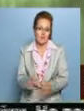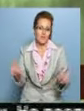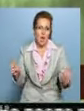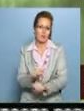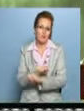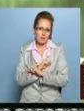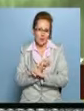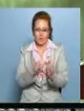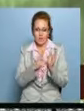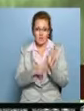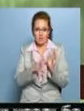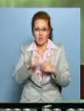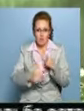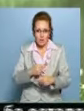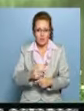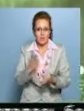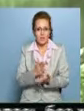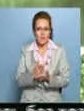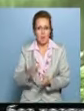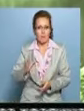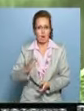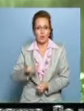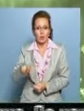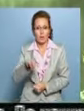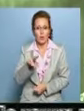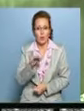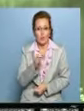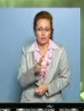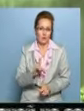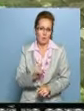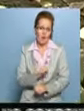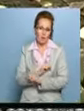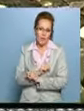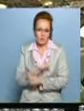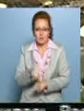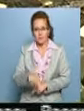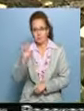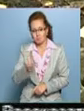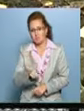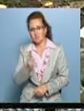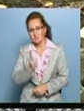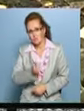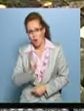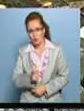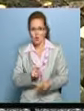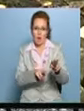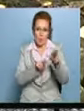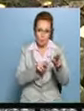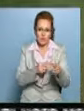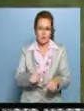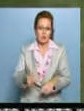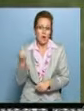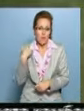здесь располагалась дача помещика дедюхина сюда он приезжал чтобы отдохнуть и порыбачить здесь располагался охотничий домик и